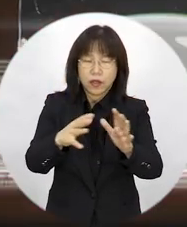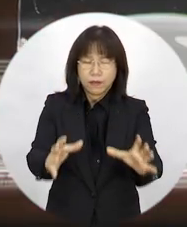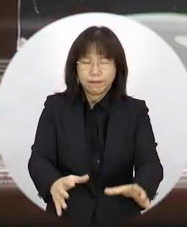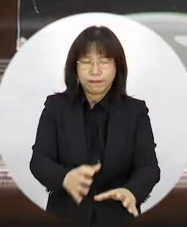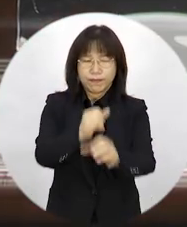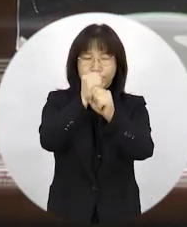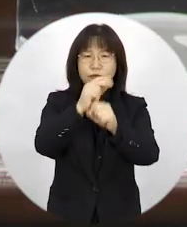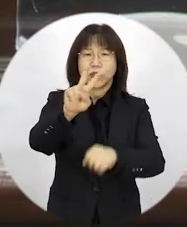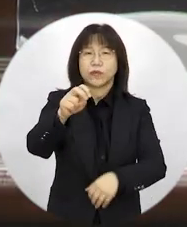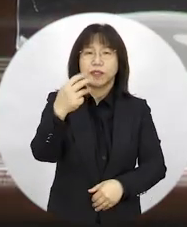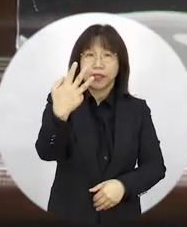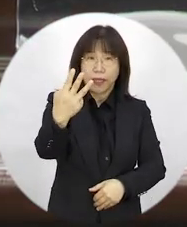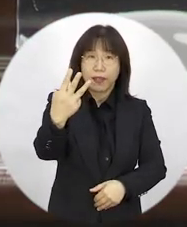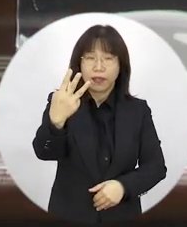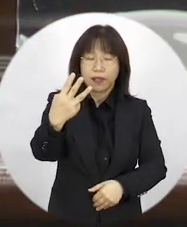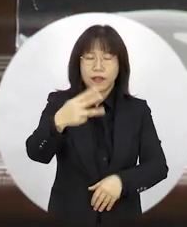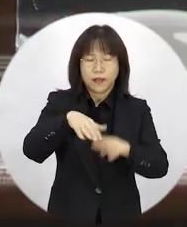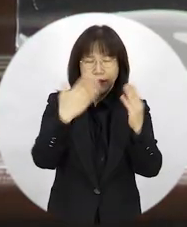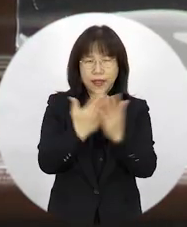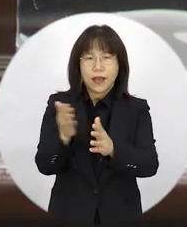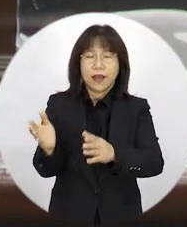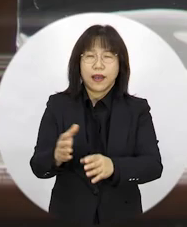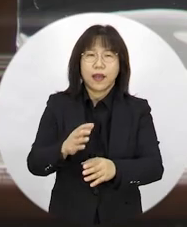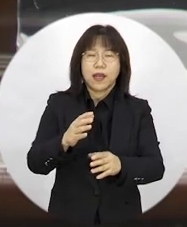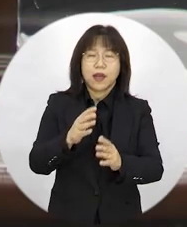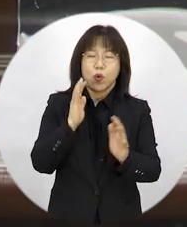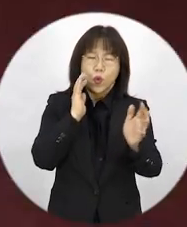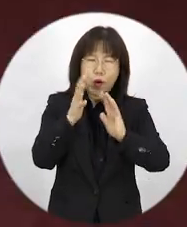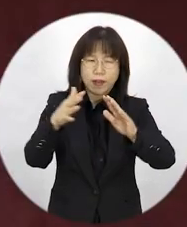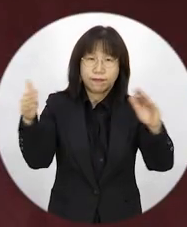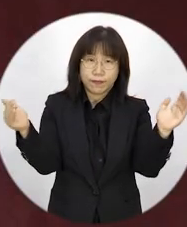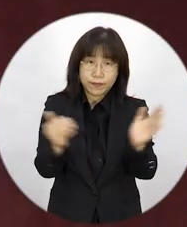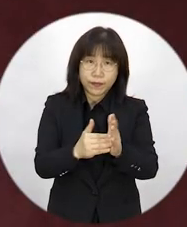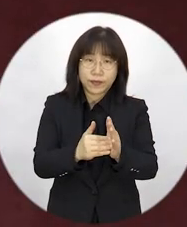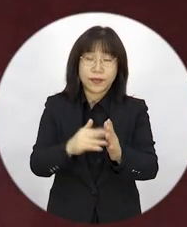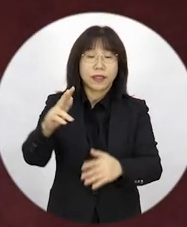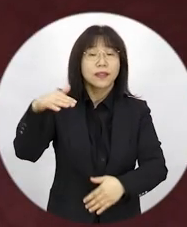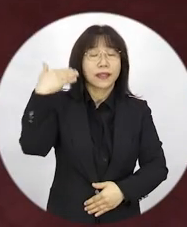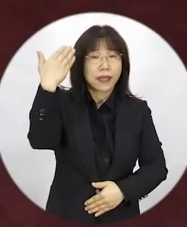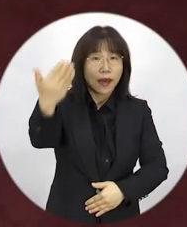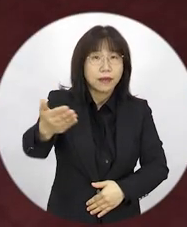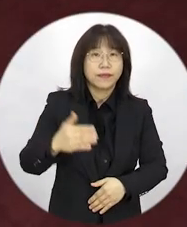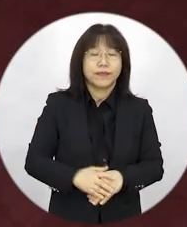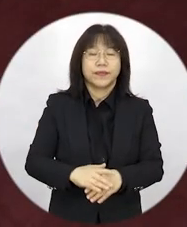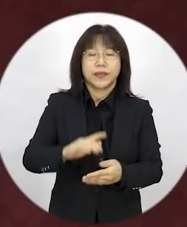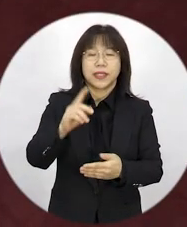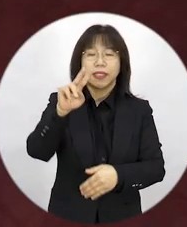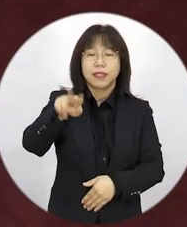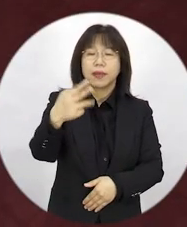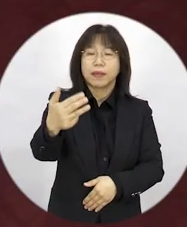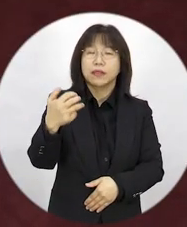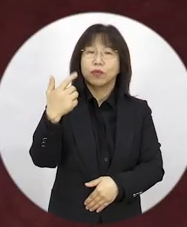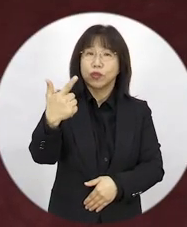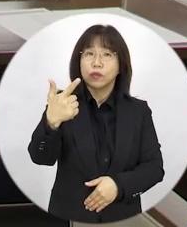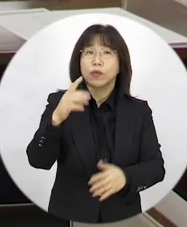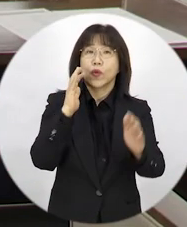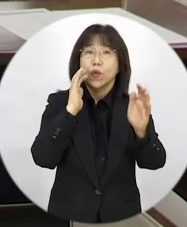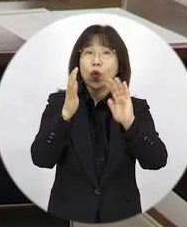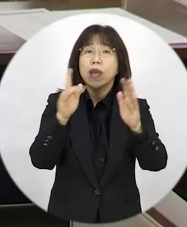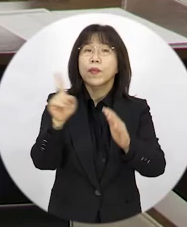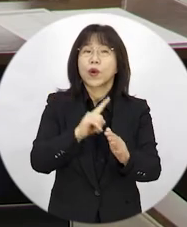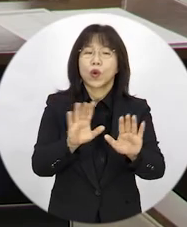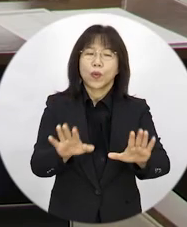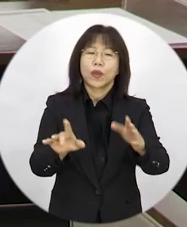모두 23건의 안건이 본회의를 통과했습니다. 한편 다음 회기인 서울특별시 강서구의회